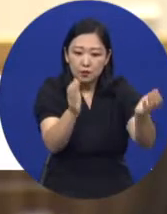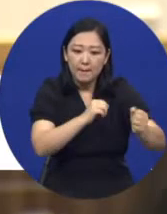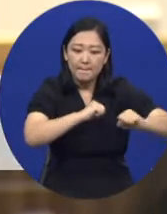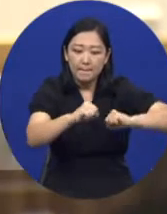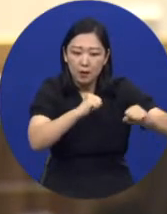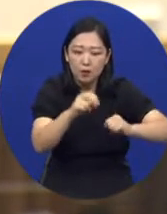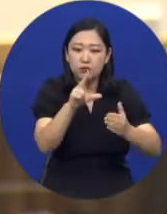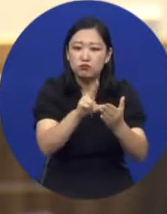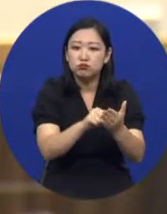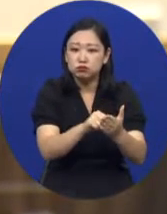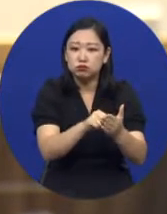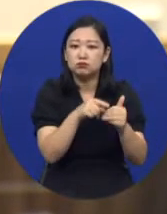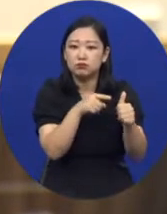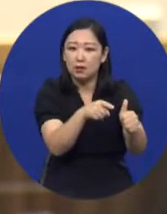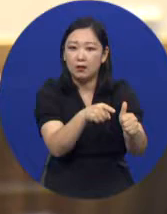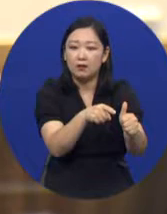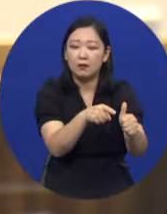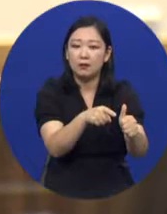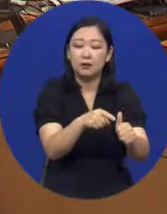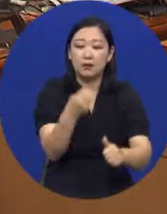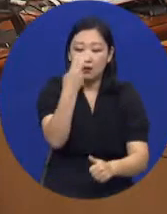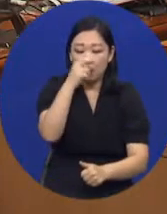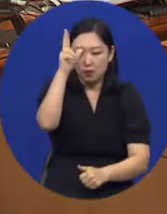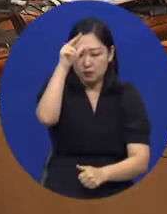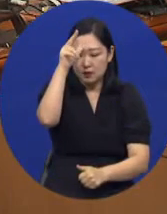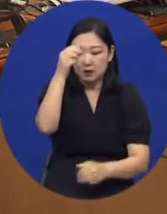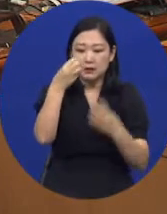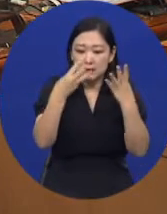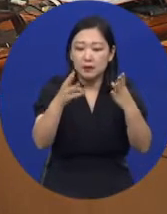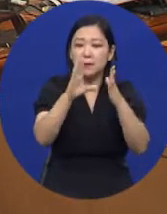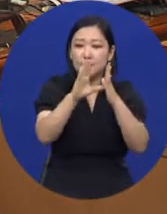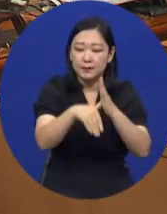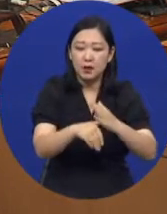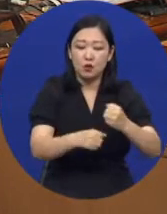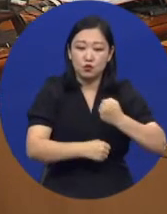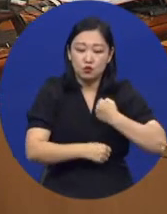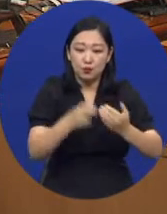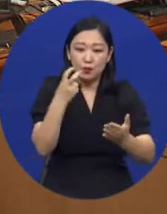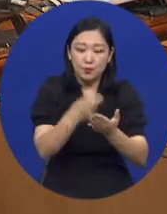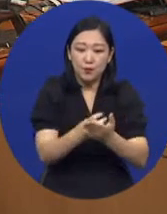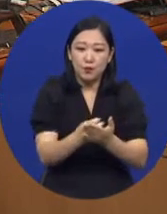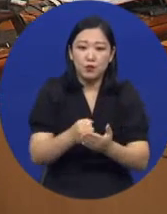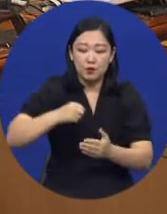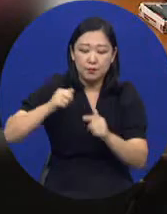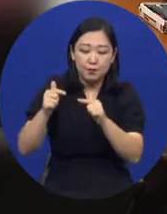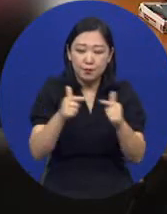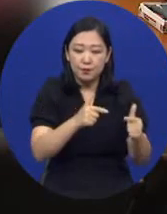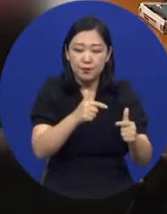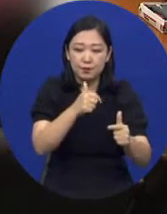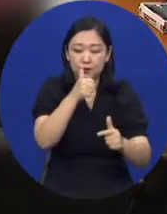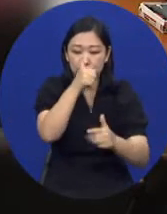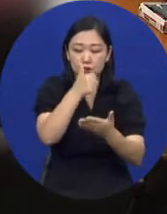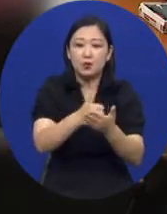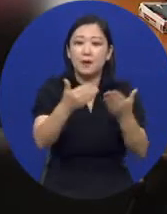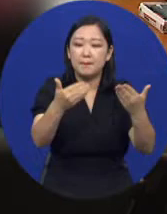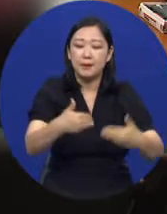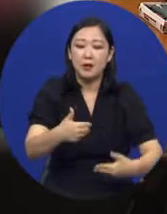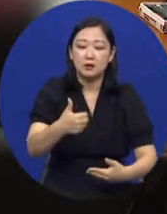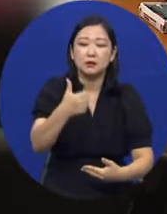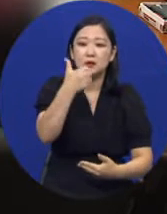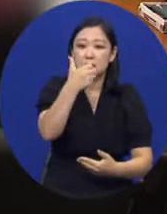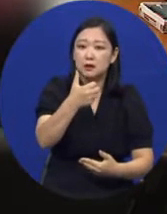문제 삼고 나섰습니다. 검찰은 4.3 당시 국방경비법 위반 등으로 형을 선고받은